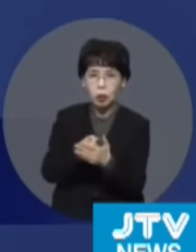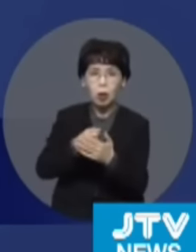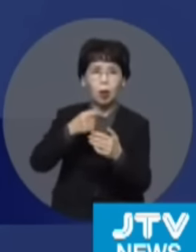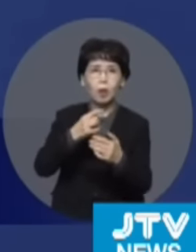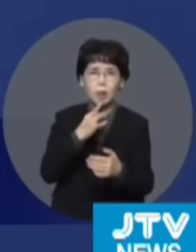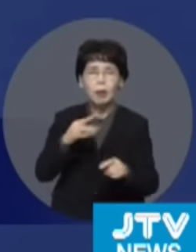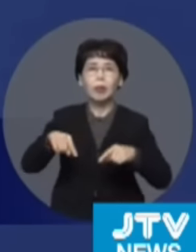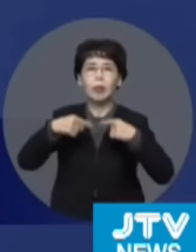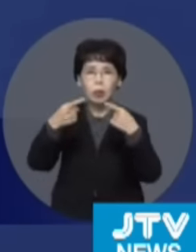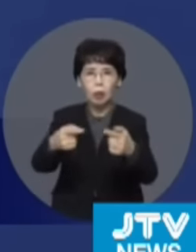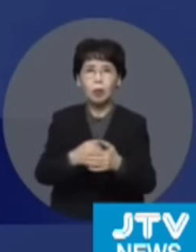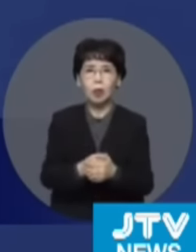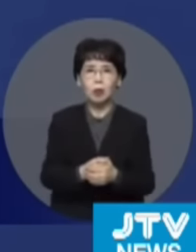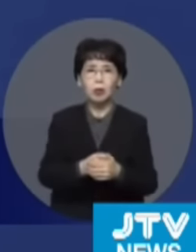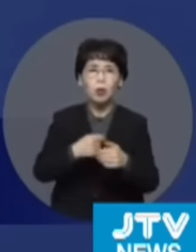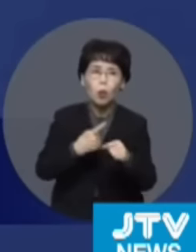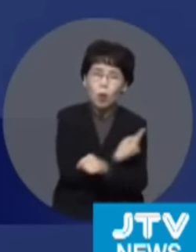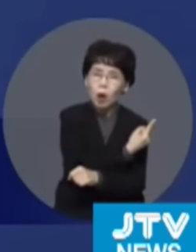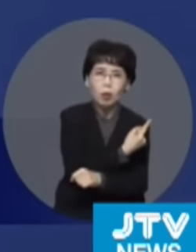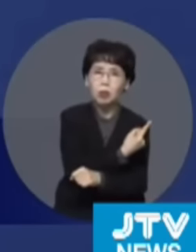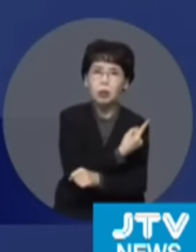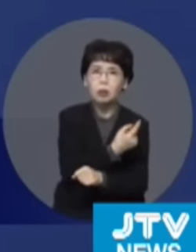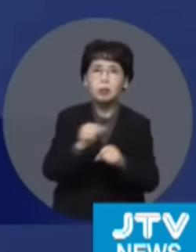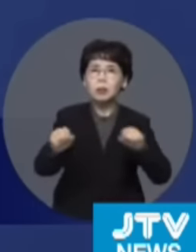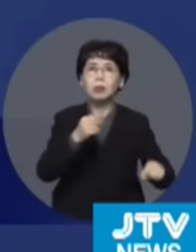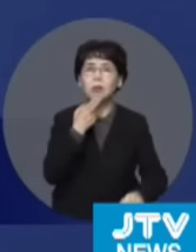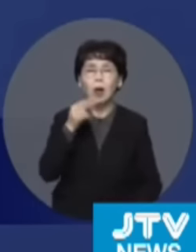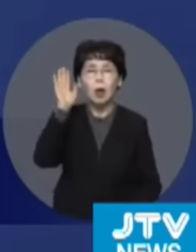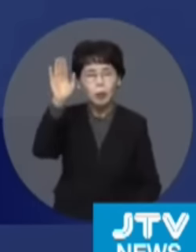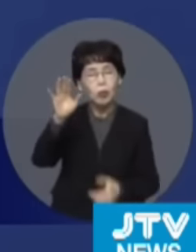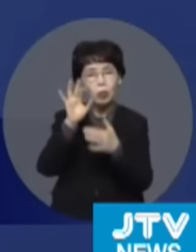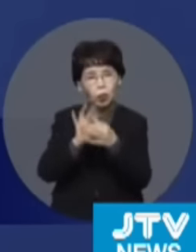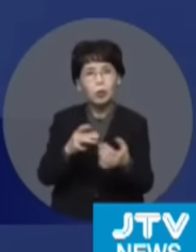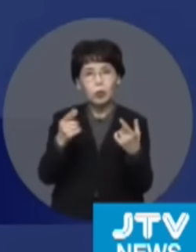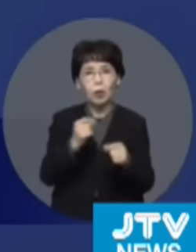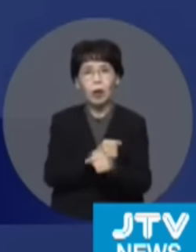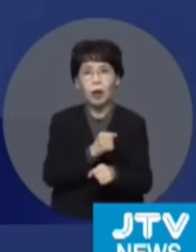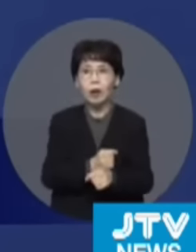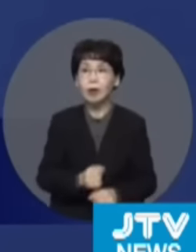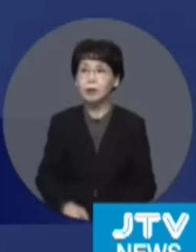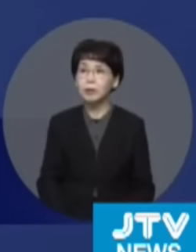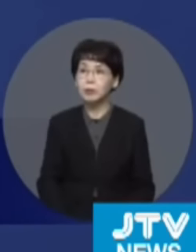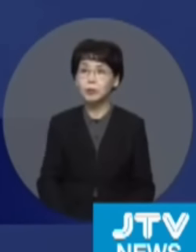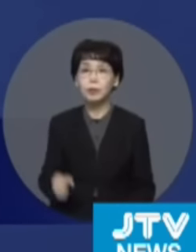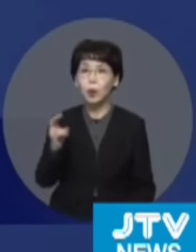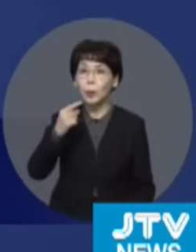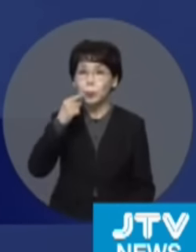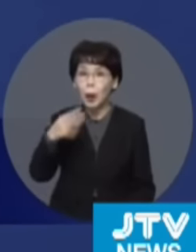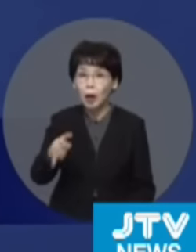계속 이어갈 것입니다. 네. 또 뭐 좀 부족한 게 있습니까? 최 기자님.